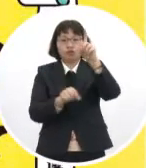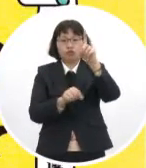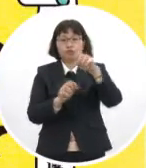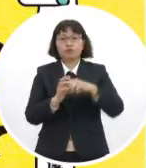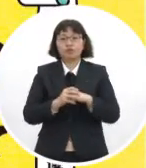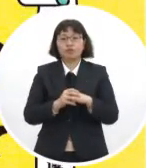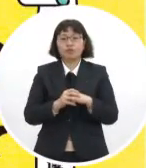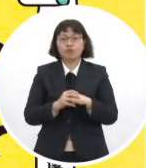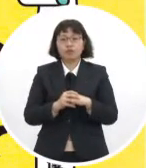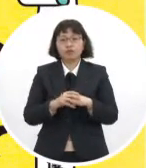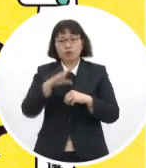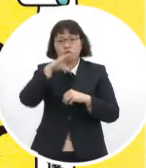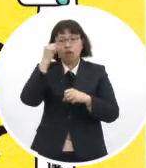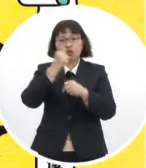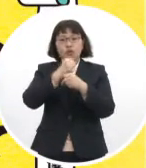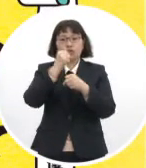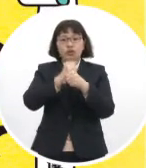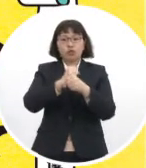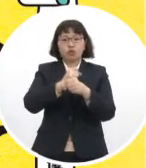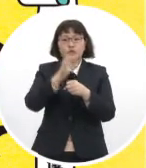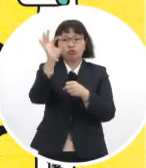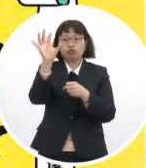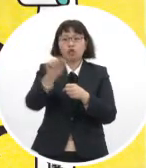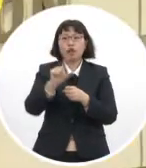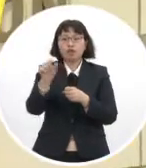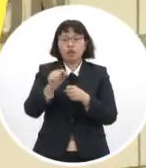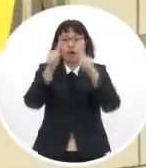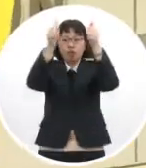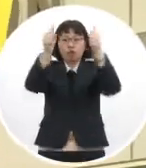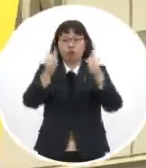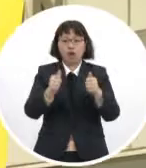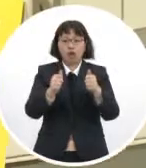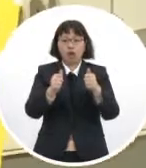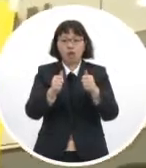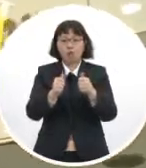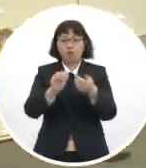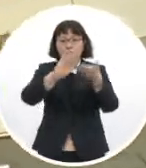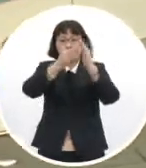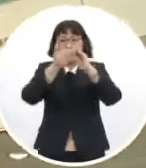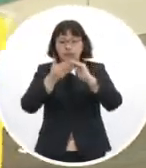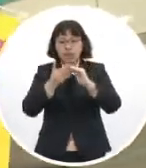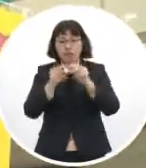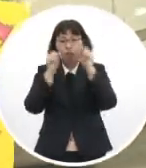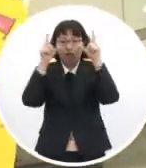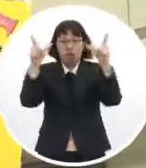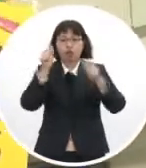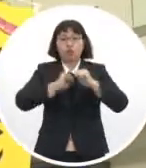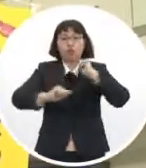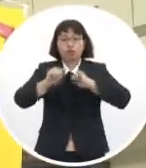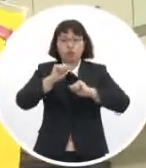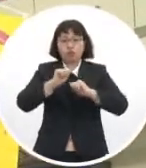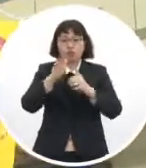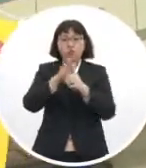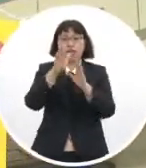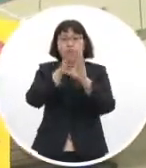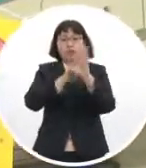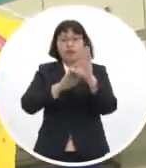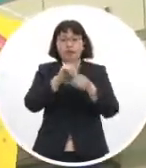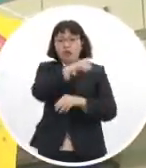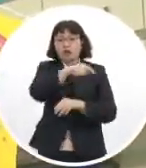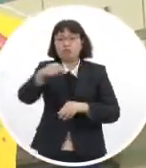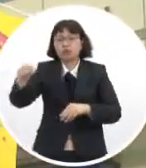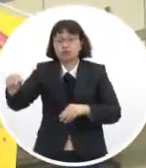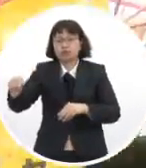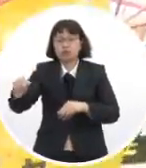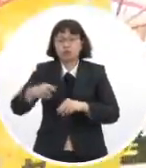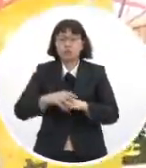賞作品を活用したポスターの掲示や街頭啓発活動など、県内各地で育メン応援